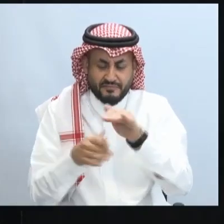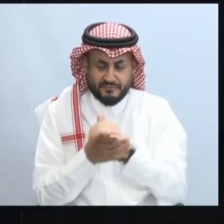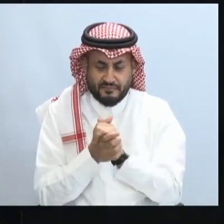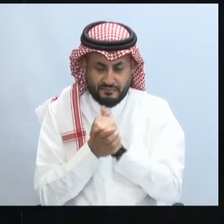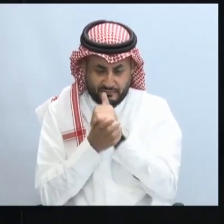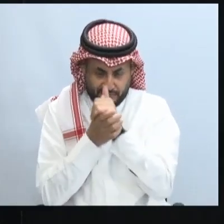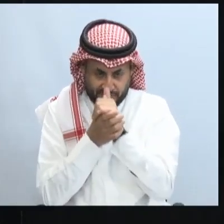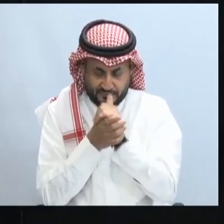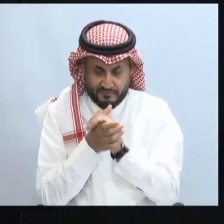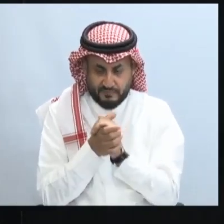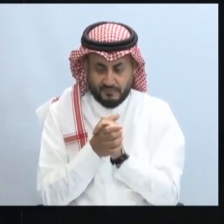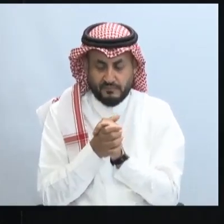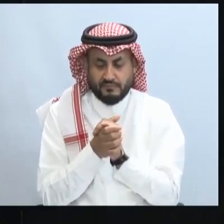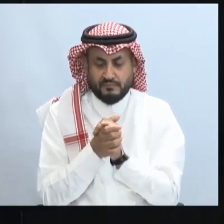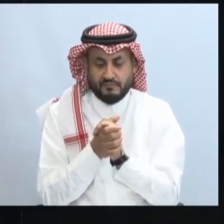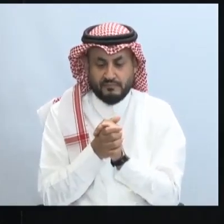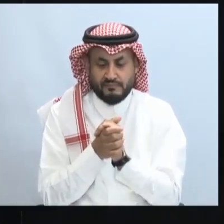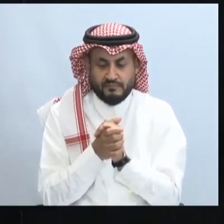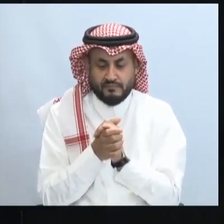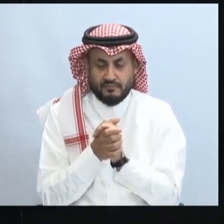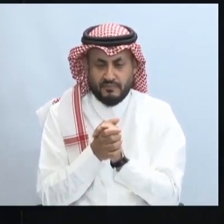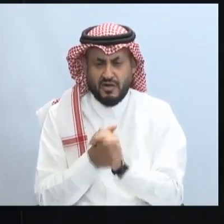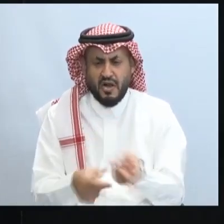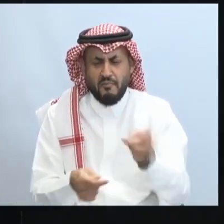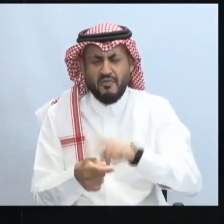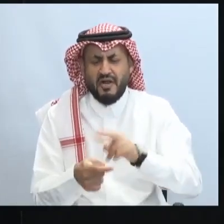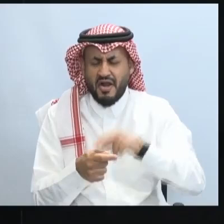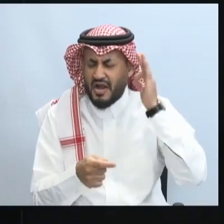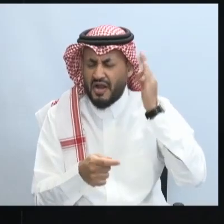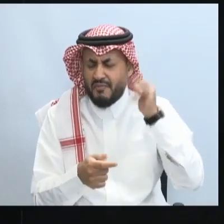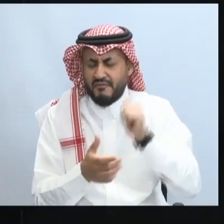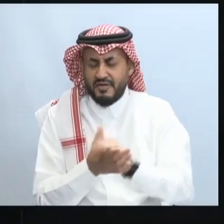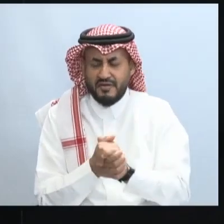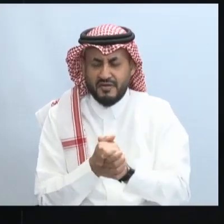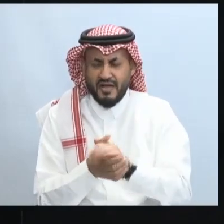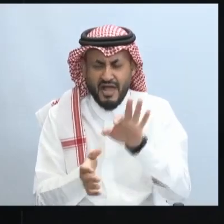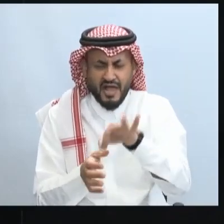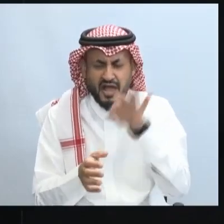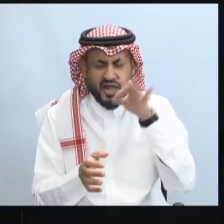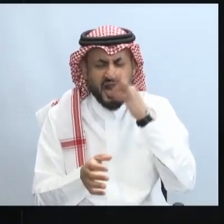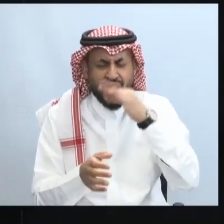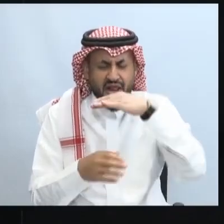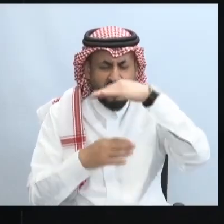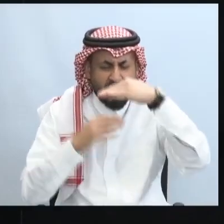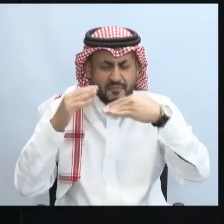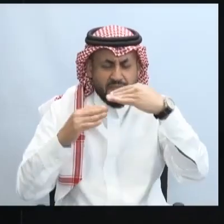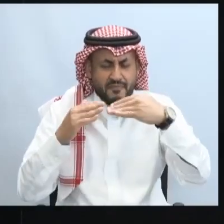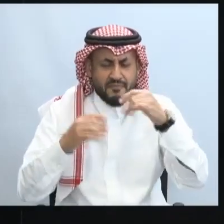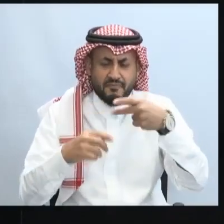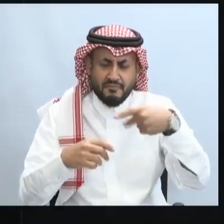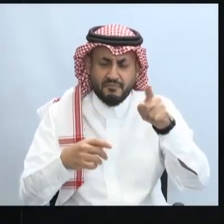كل كلما مره اعد اعد لا اختار الصوت المناسب الذي